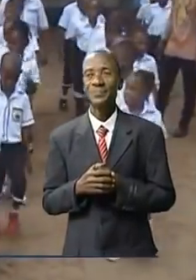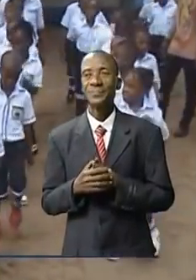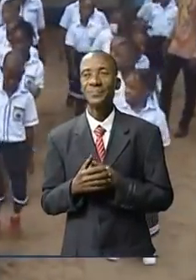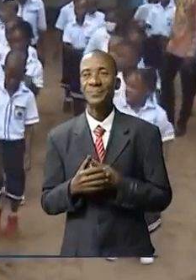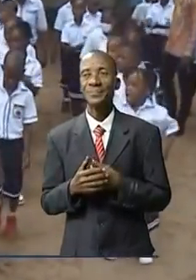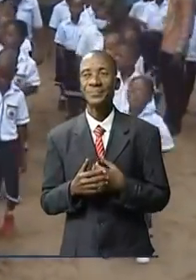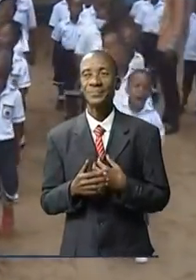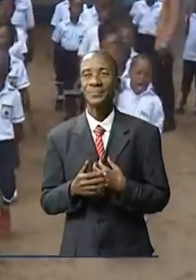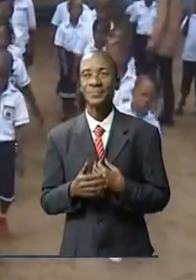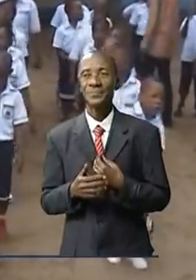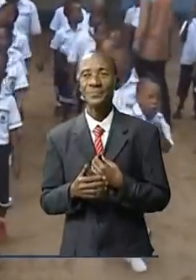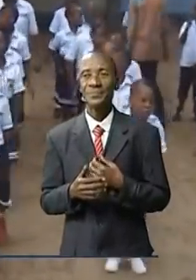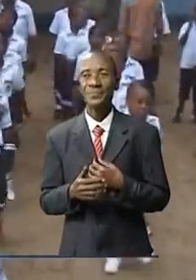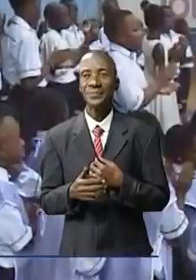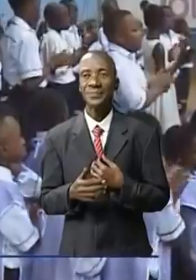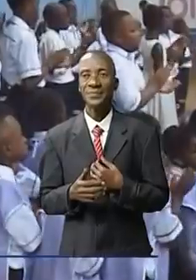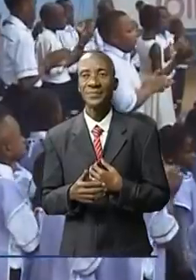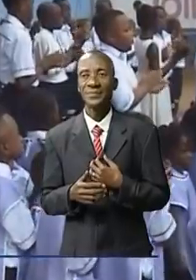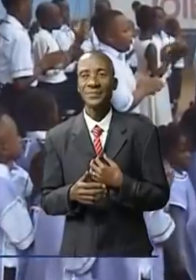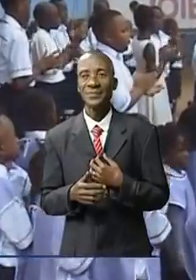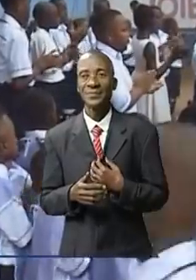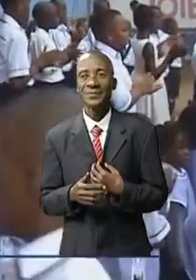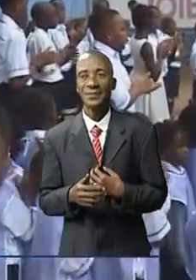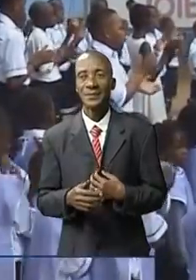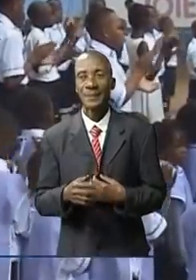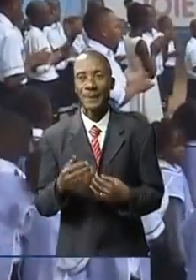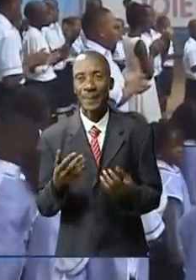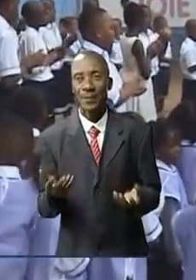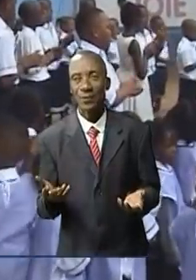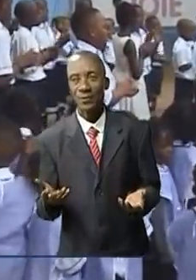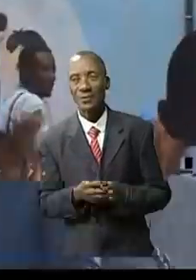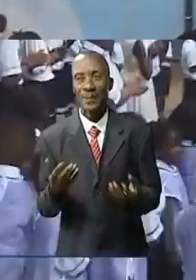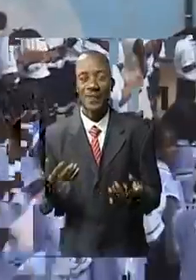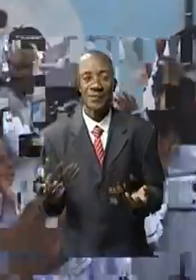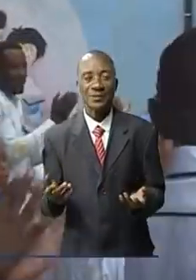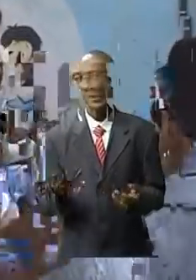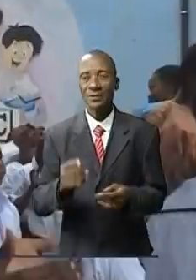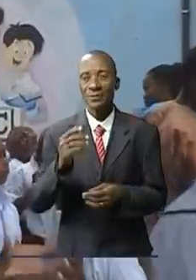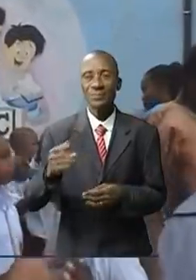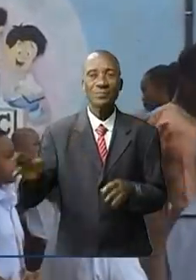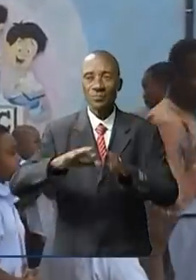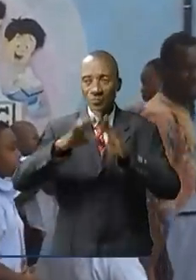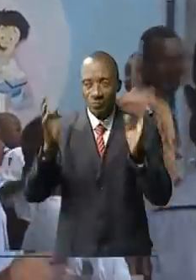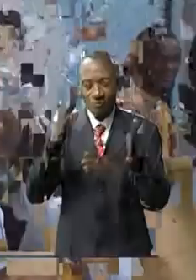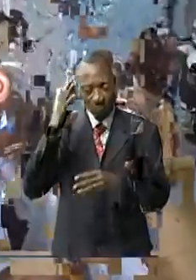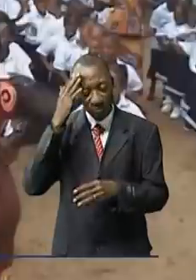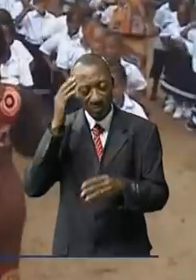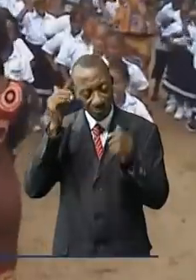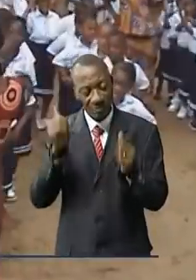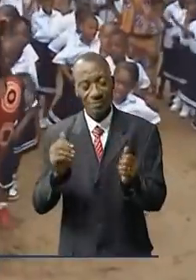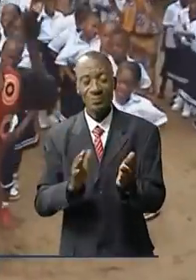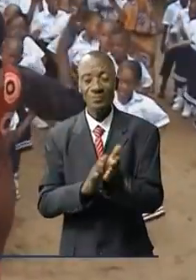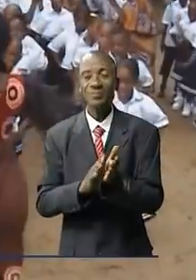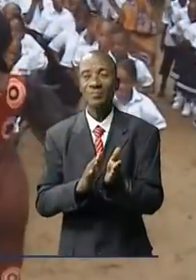La rentrée scolaire est réellement effective sur toute l'étendue de la République démocratique du Congo, y compris l'enseignement